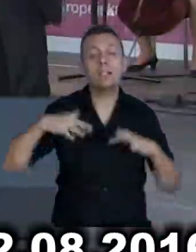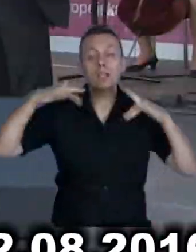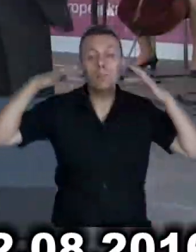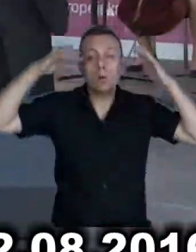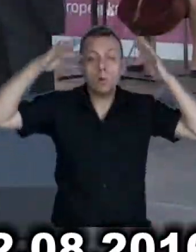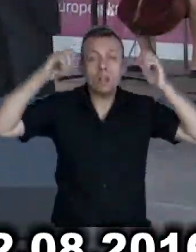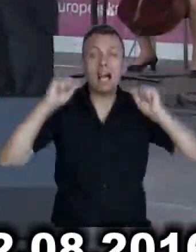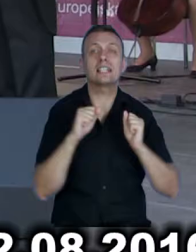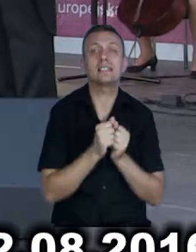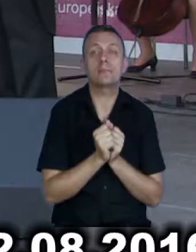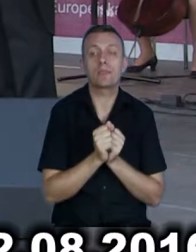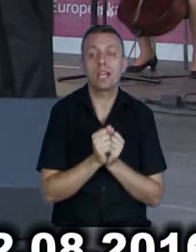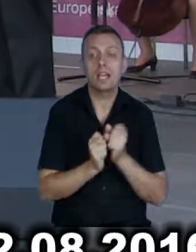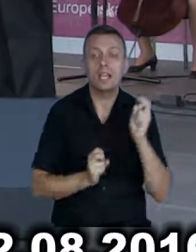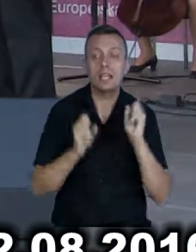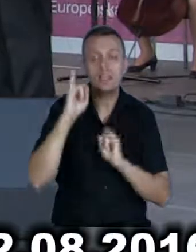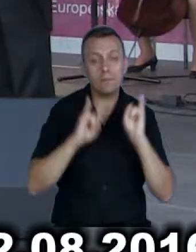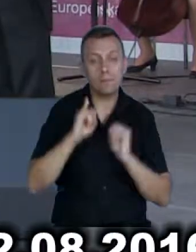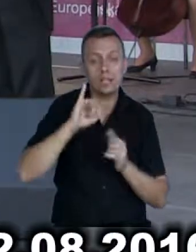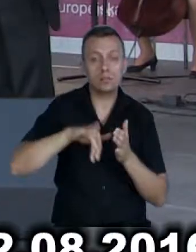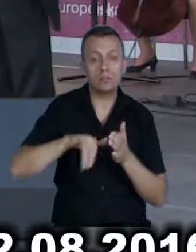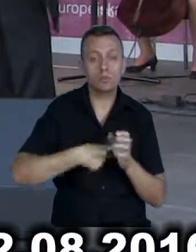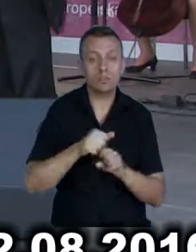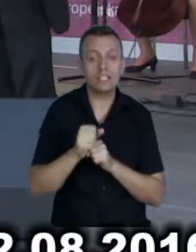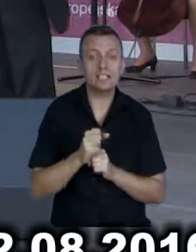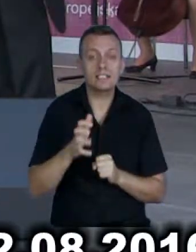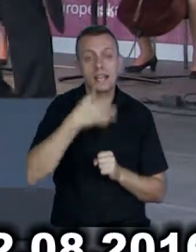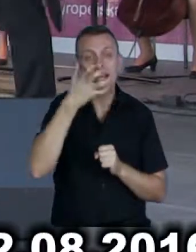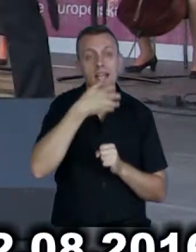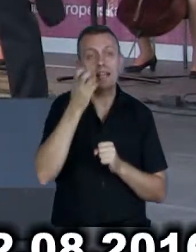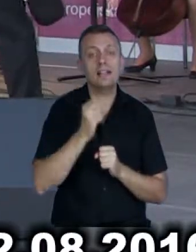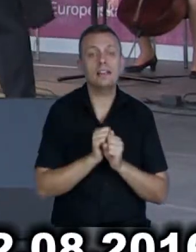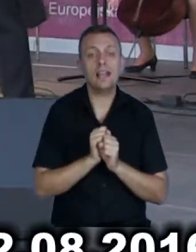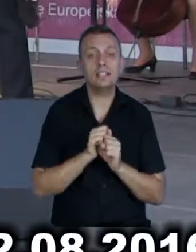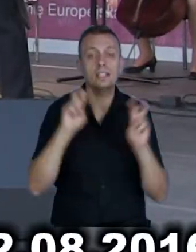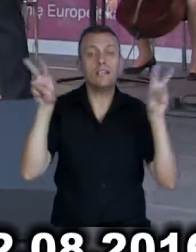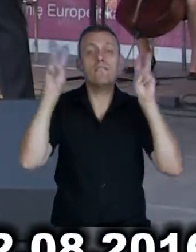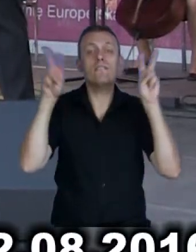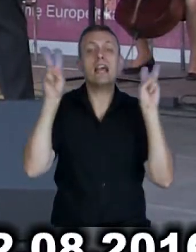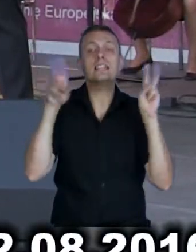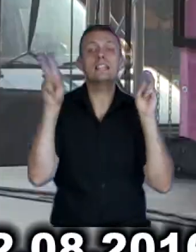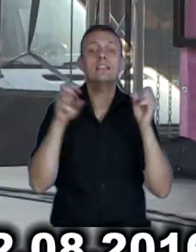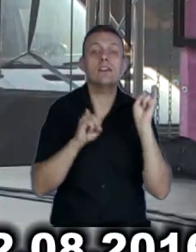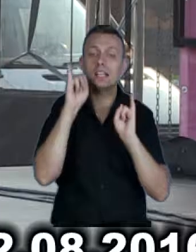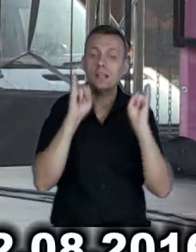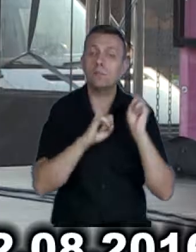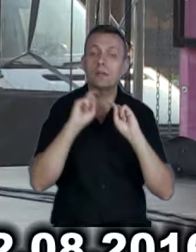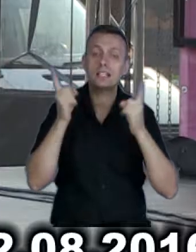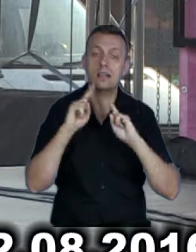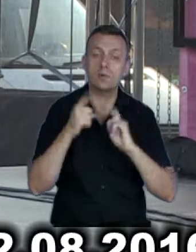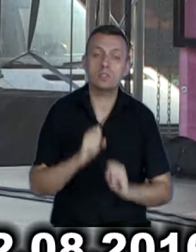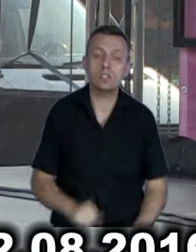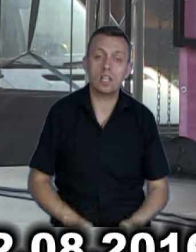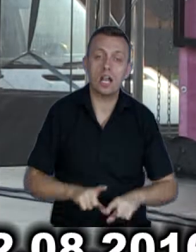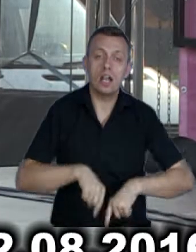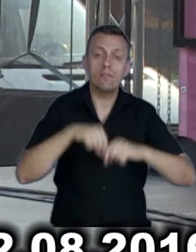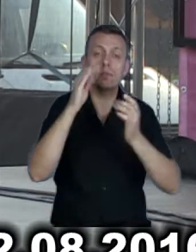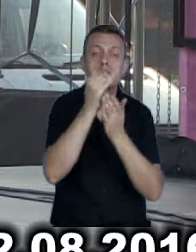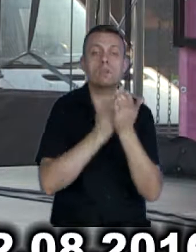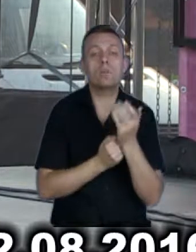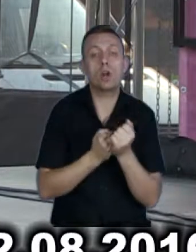i pozytywne wibracje zadbali soliści Bernadeta Grabias, Anna Jeremus Lewandowska, Wiesław Bednarek czy Paweł Wolski. Wybraliśmy program